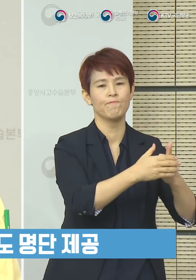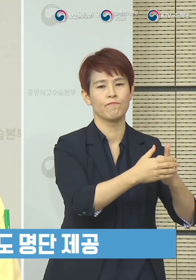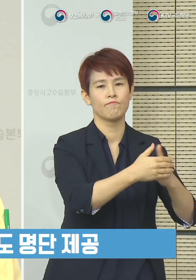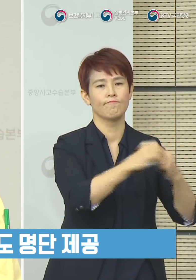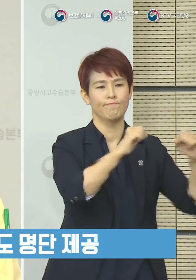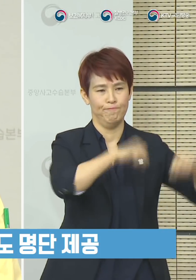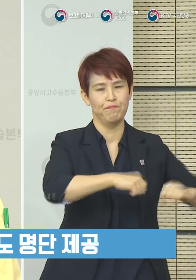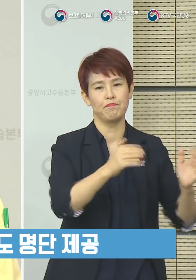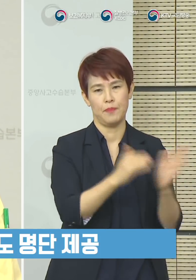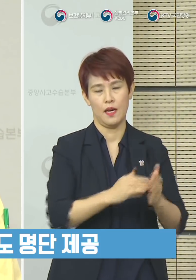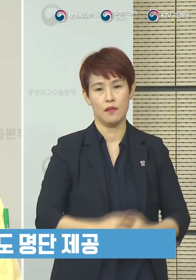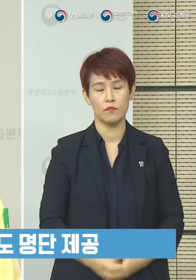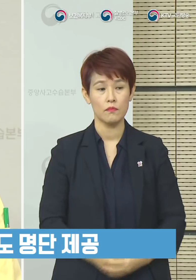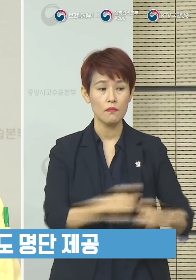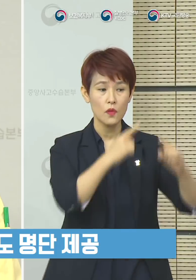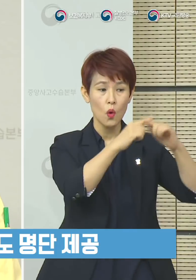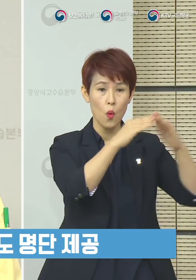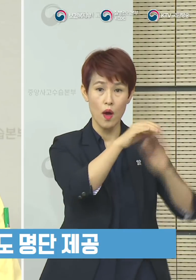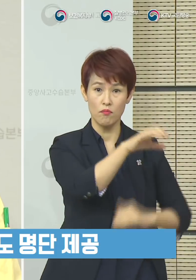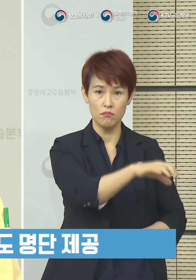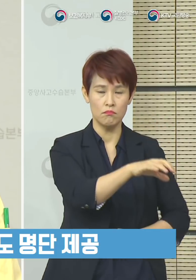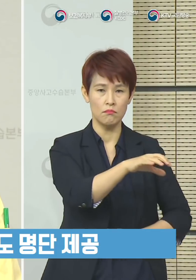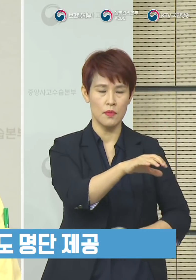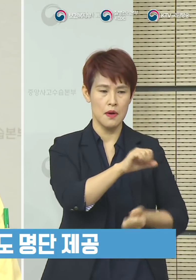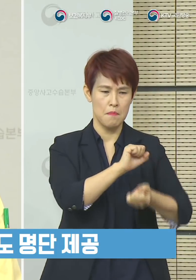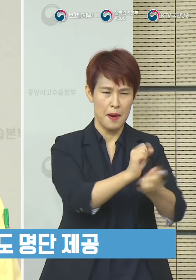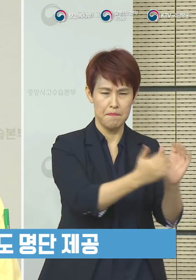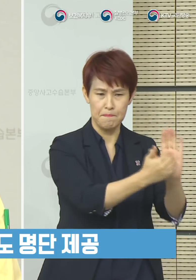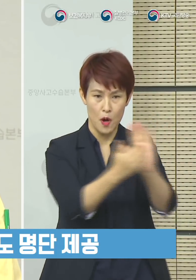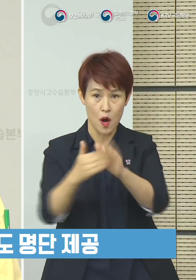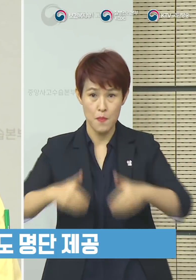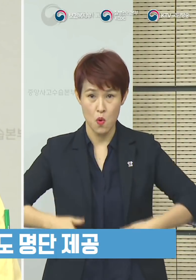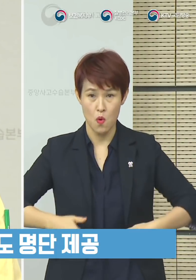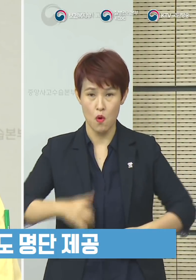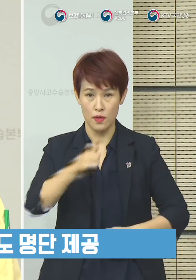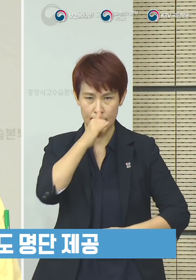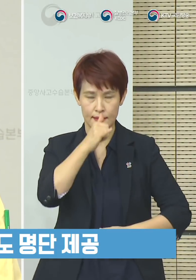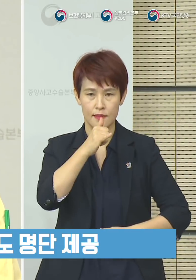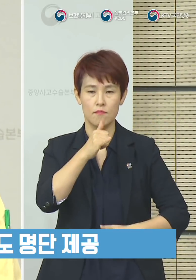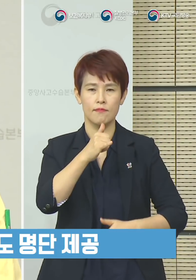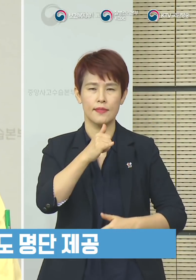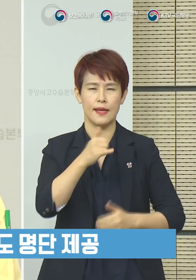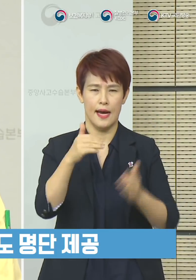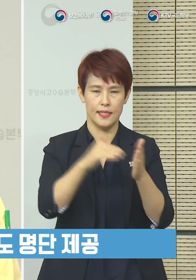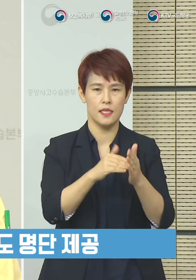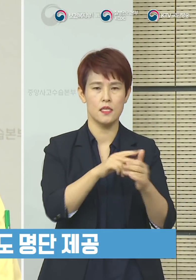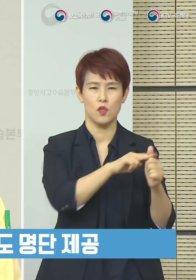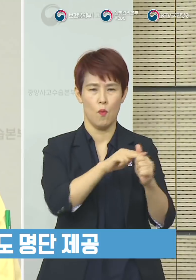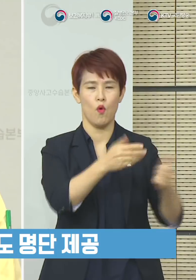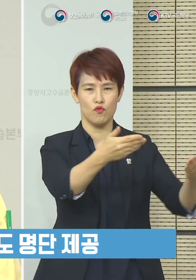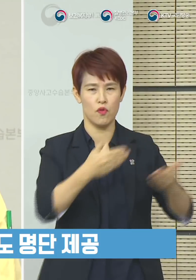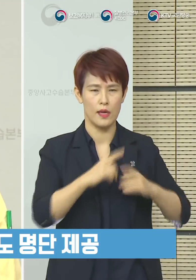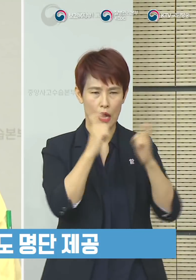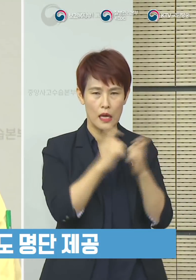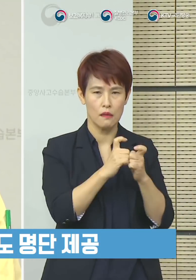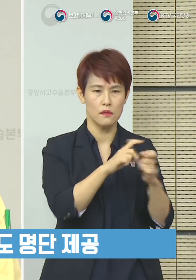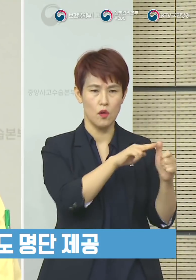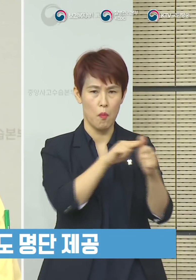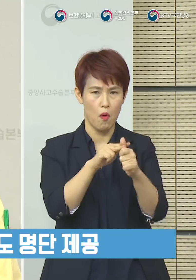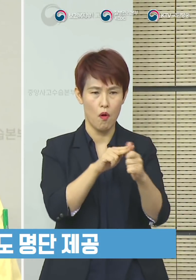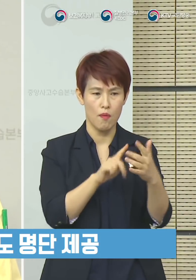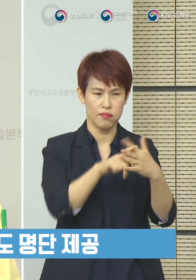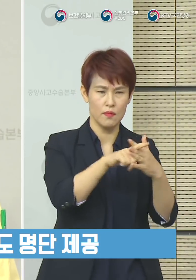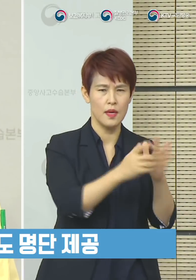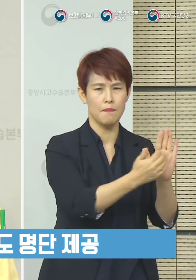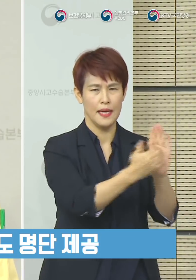이끌어냈습니다. 교회 측은 방역조치상 필요한 범위 내에서 정보를 활용하고 개인정보 유출 방지와